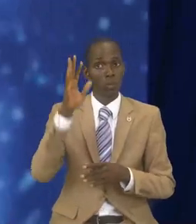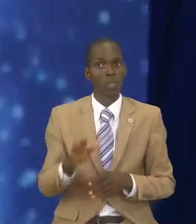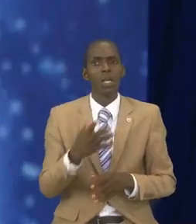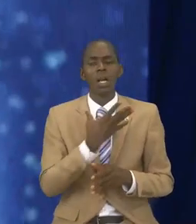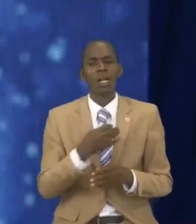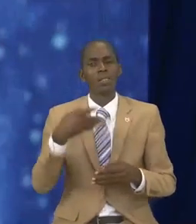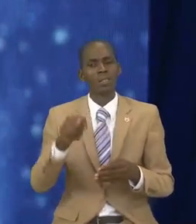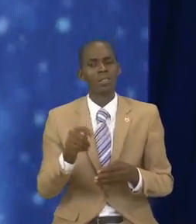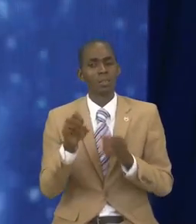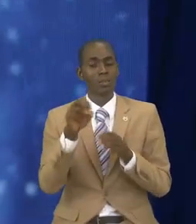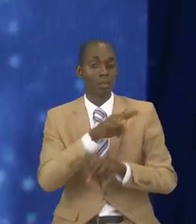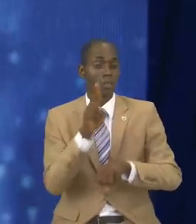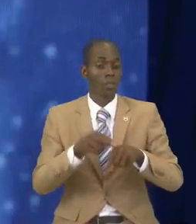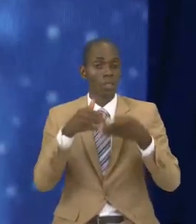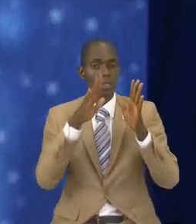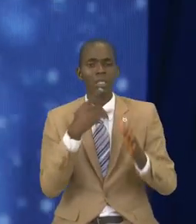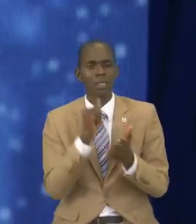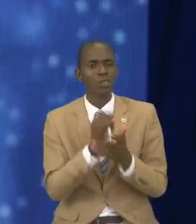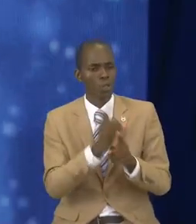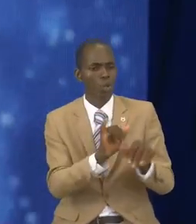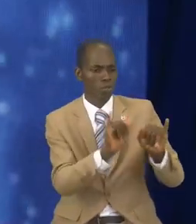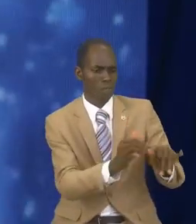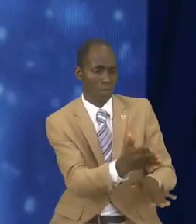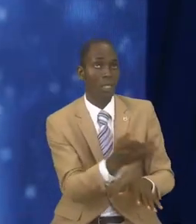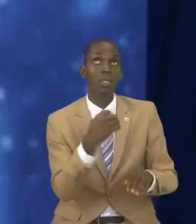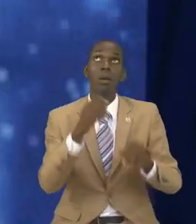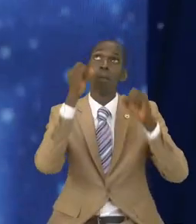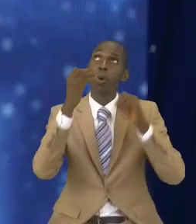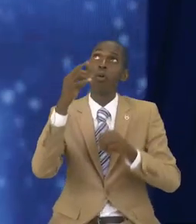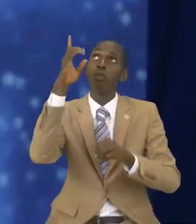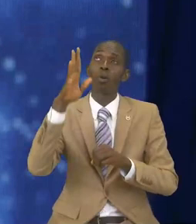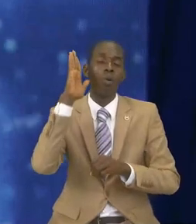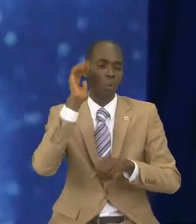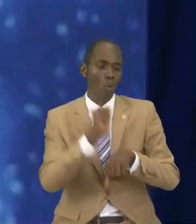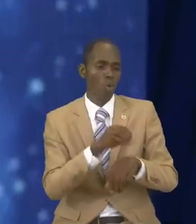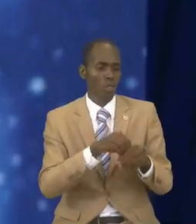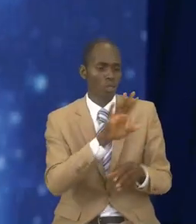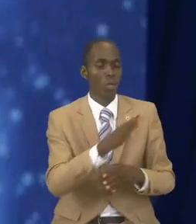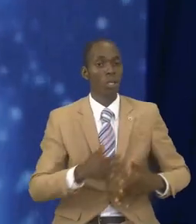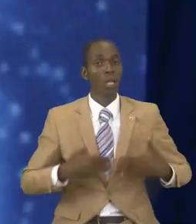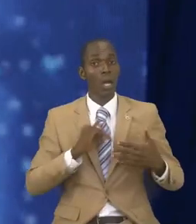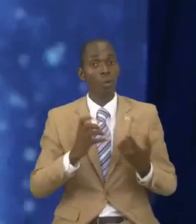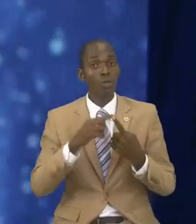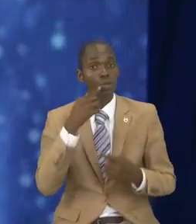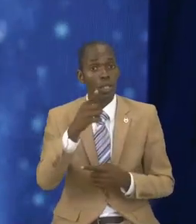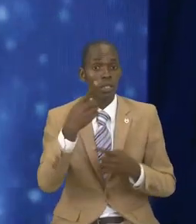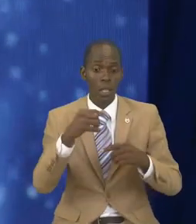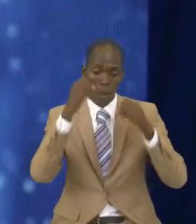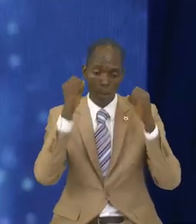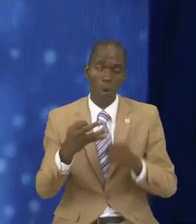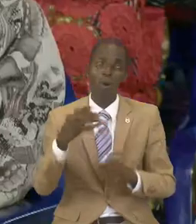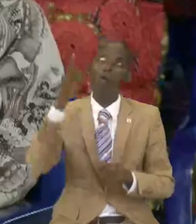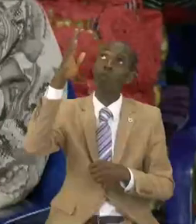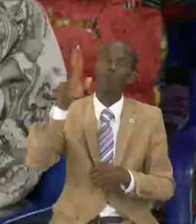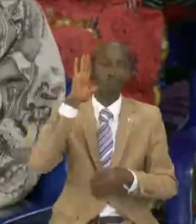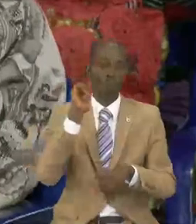dans votre assemblée. La puissance du Seigneur va agir dans ta vie. Je viens te dire ce soir, la puissance de Dieu va agir dans